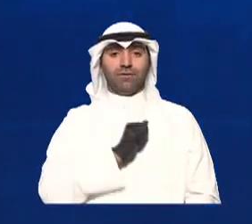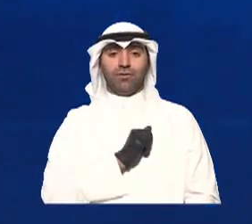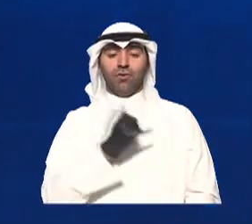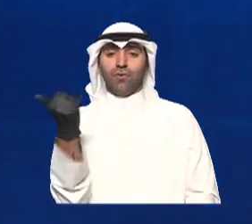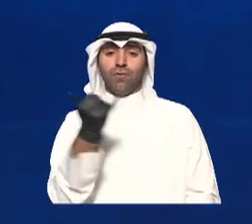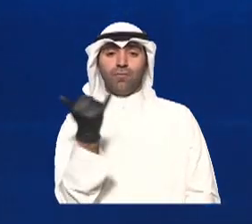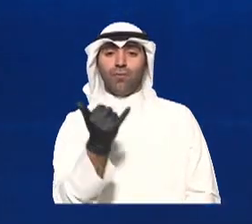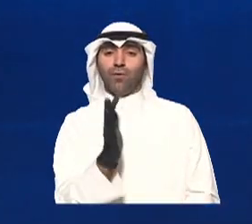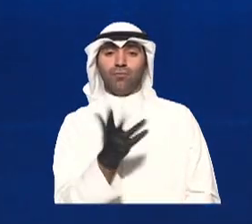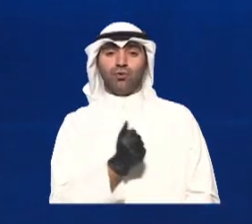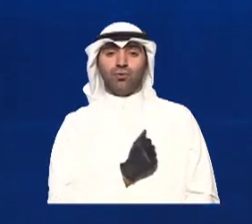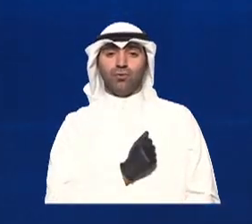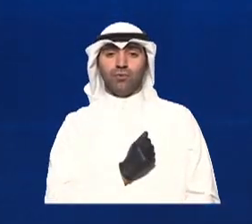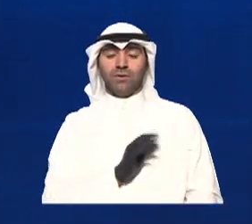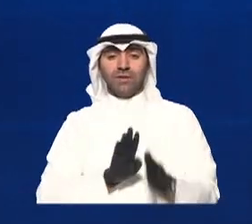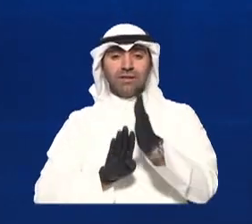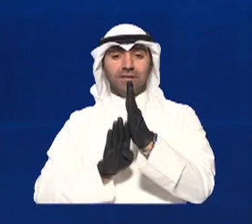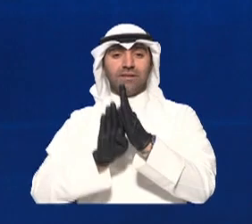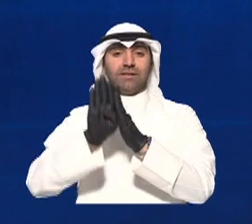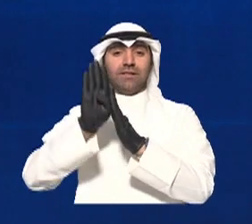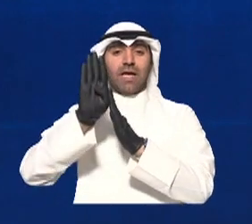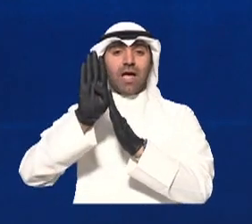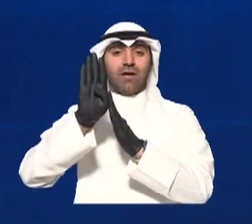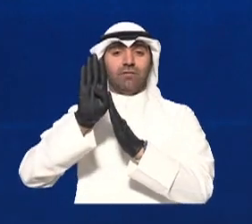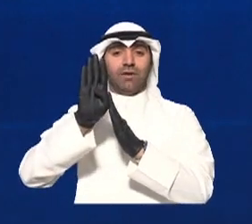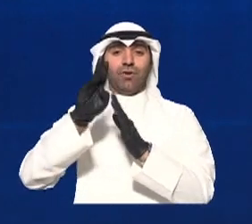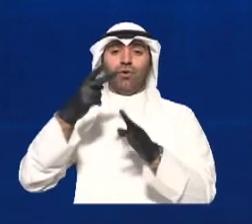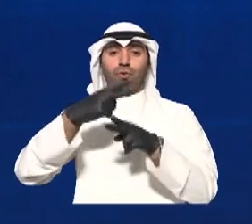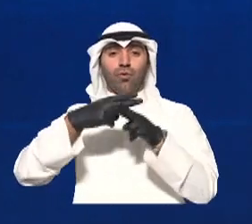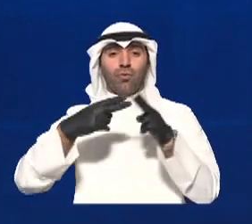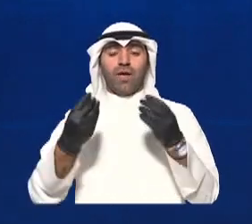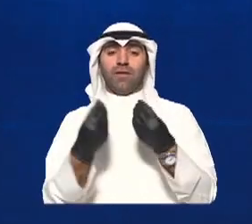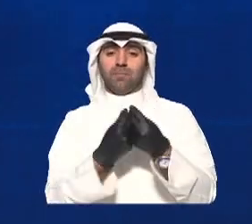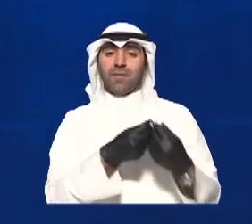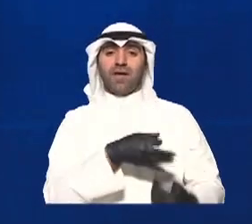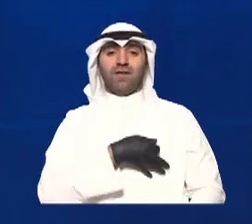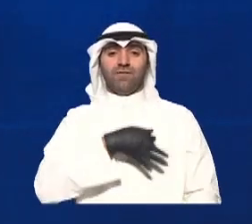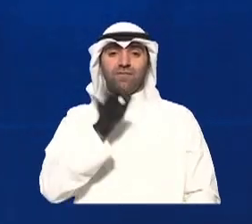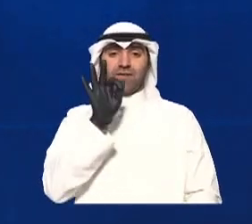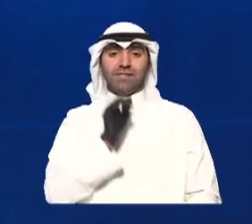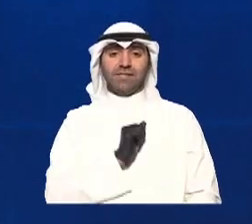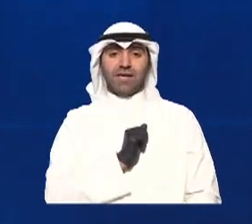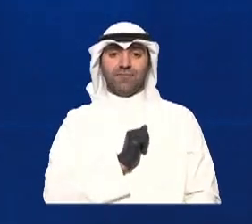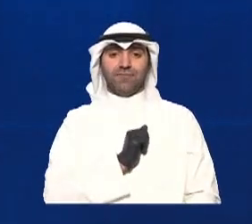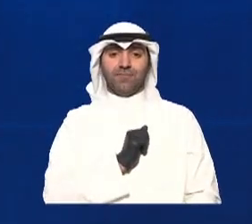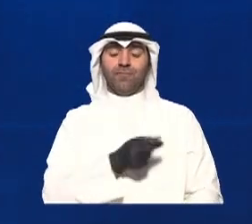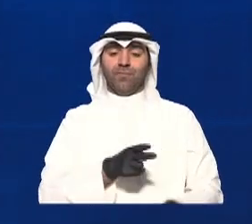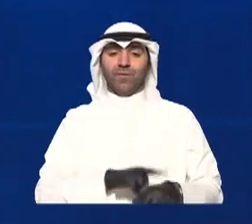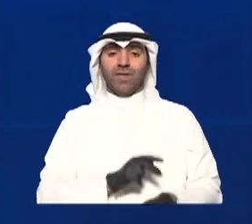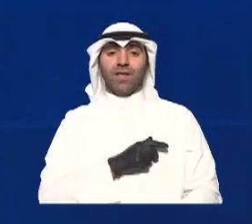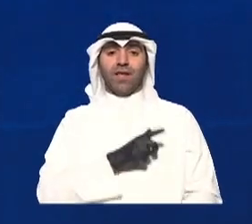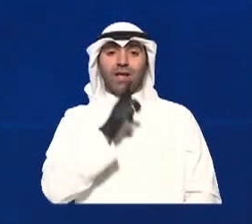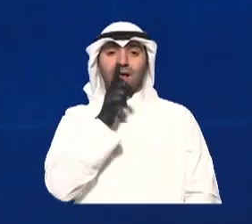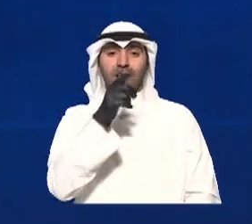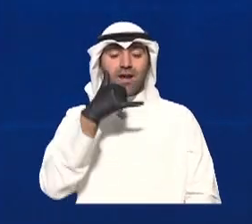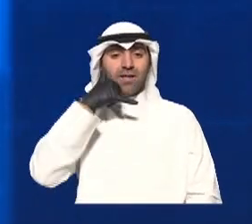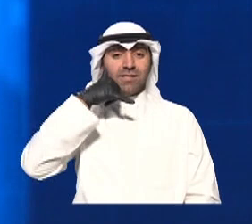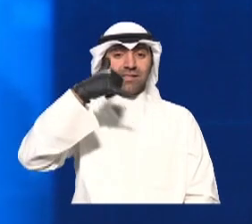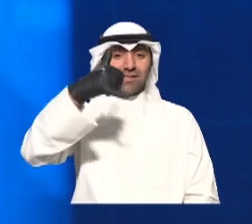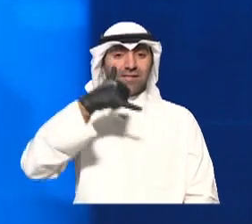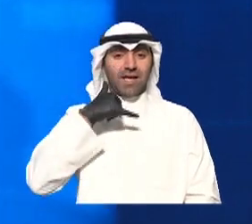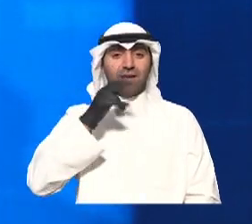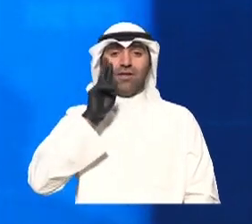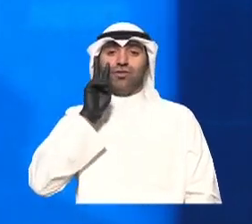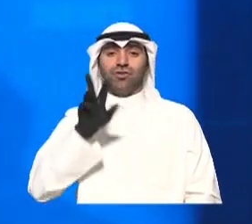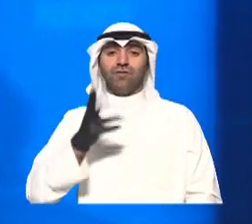الصديقين، علاوة على مناقشة أبرز المستجدات على الساحتين الإقليمية والدولية. كما جرى خلال الاتصال أيضا بحث